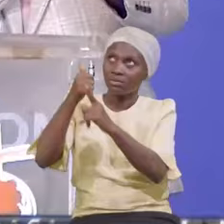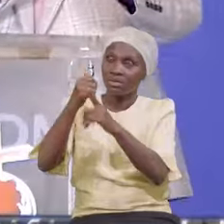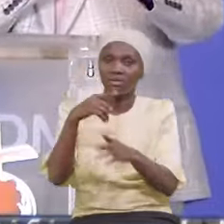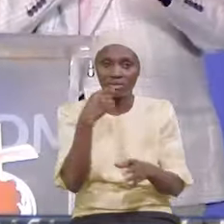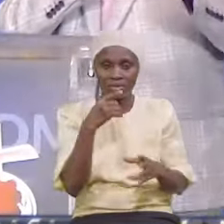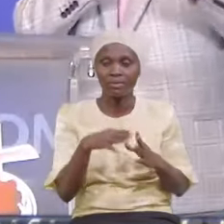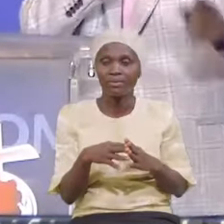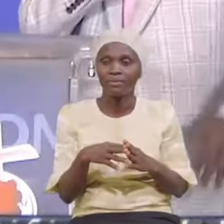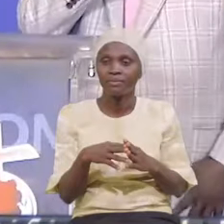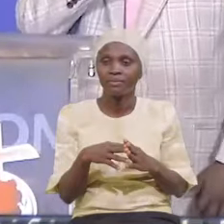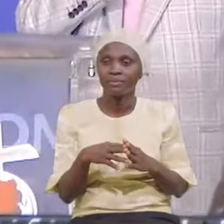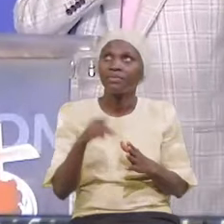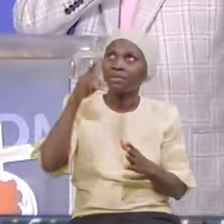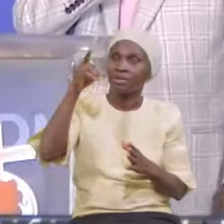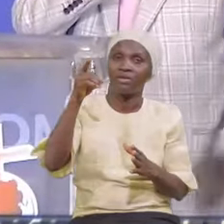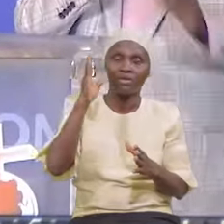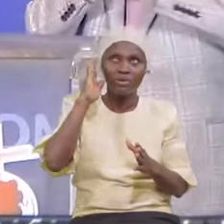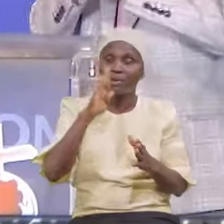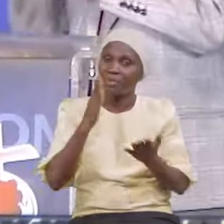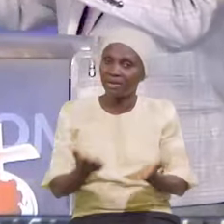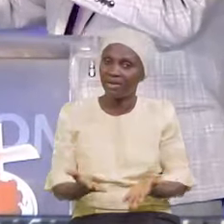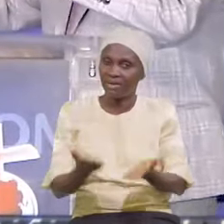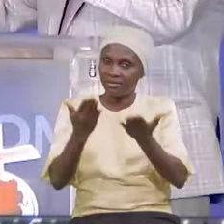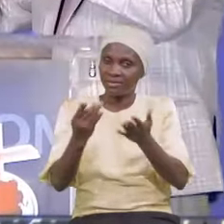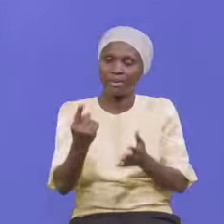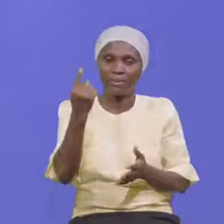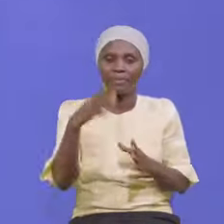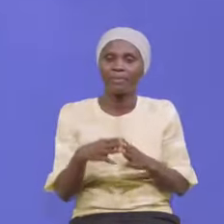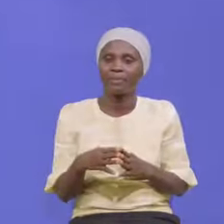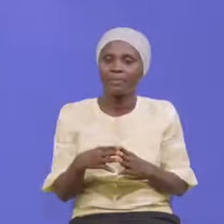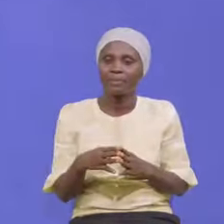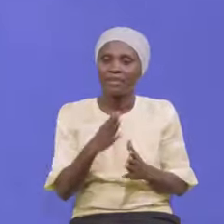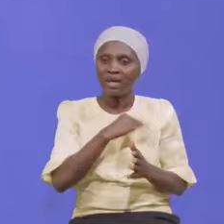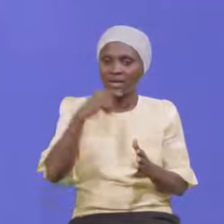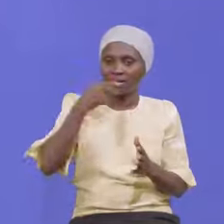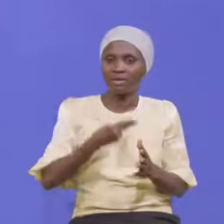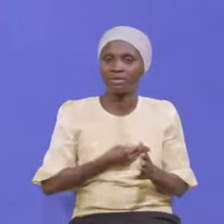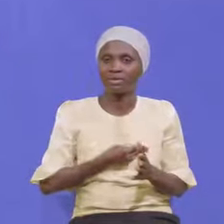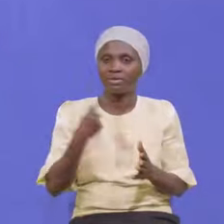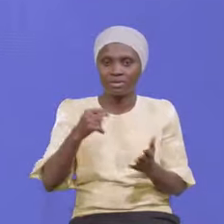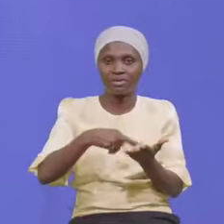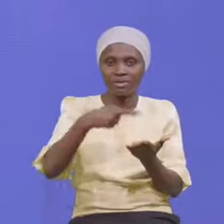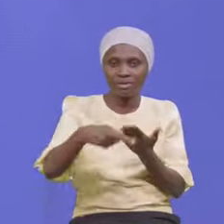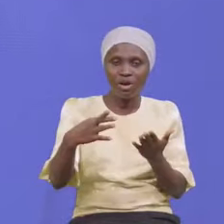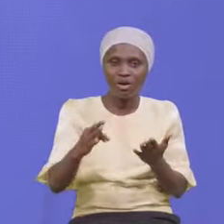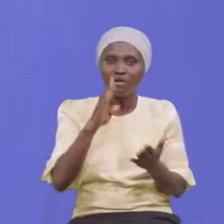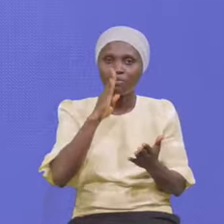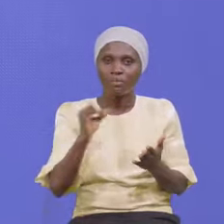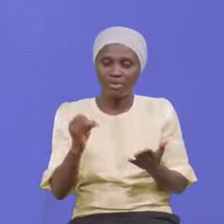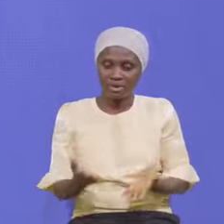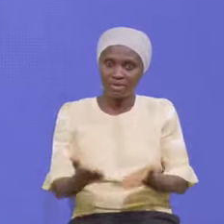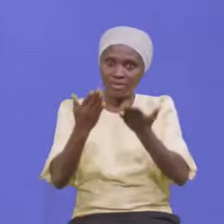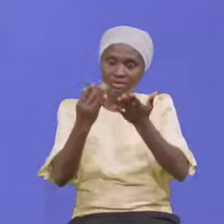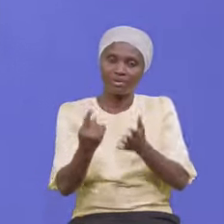క్రీస్తే స్వయంగా సెలవిచ్చాడు. He will be lifted up. ఆయన పైకెత్తబడినప్పుడు. And he tells us the consequence of being lifted up. ఆయొక్క